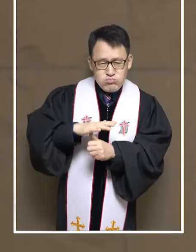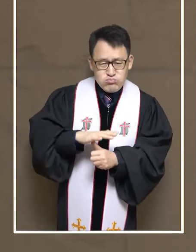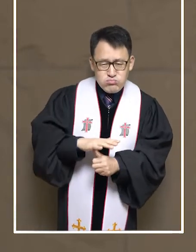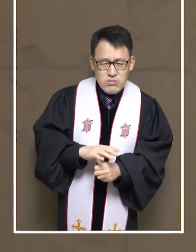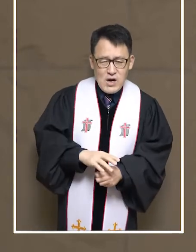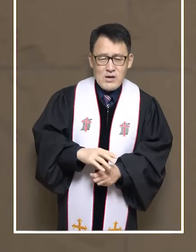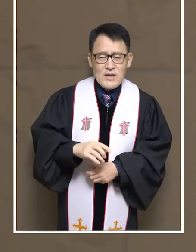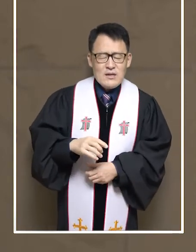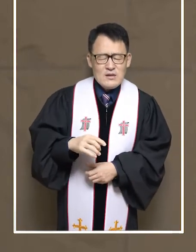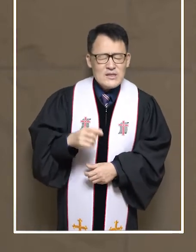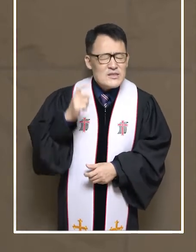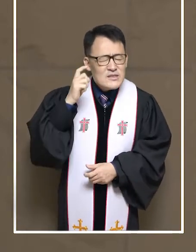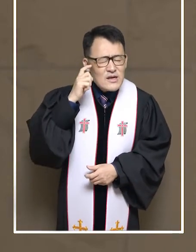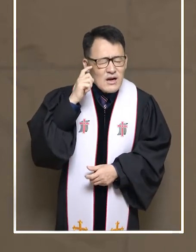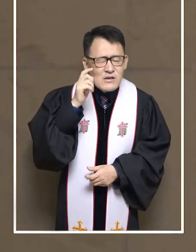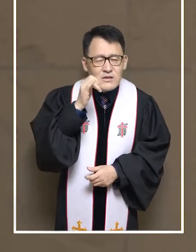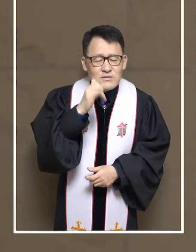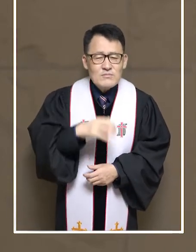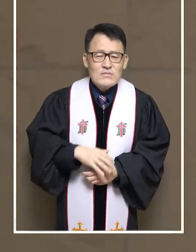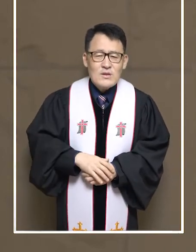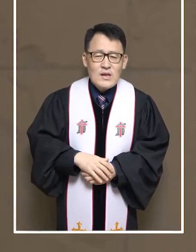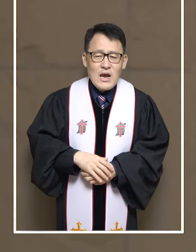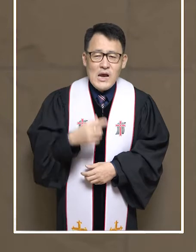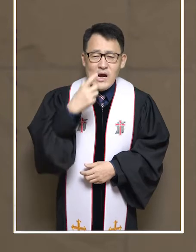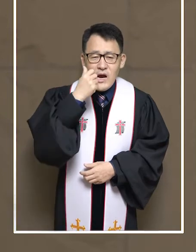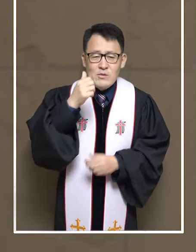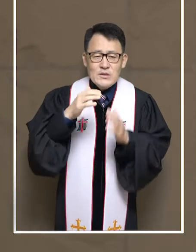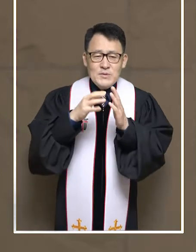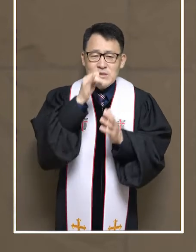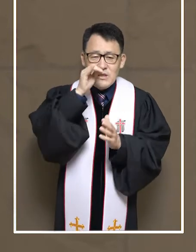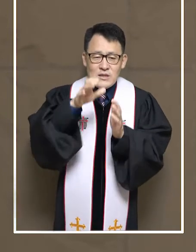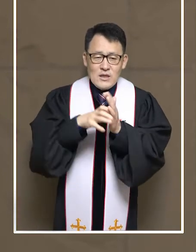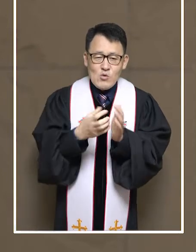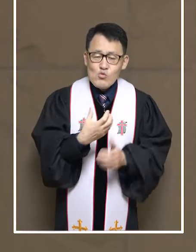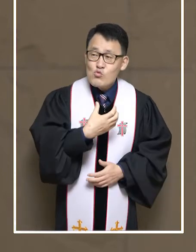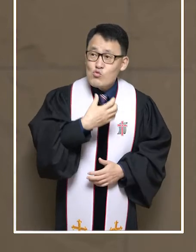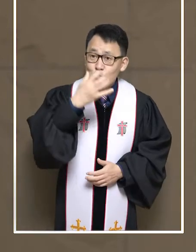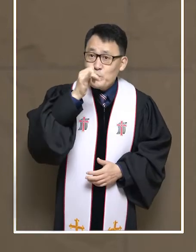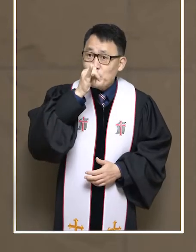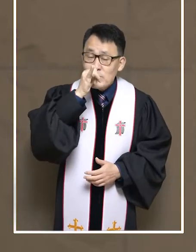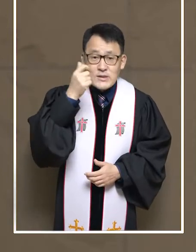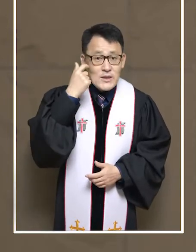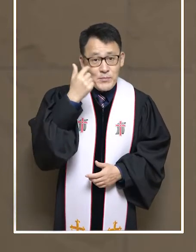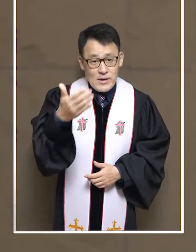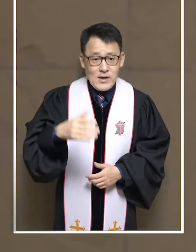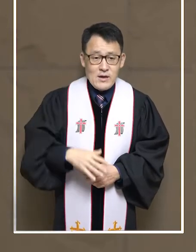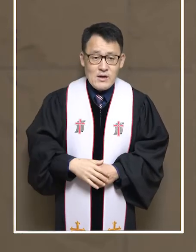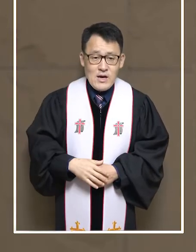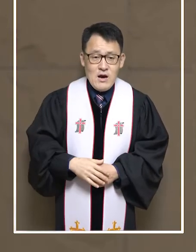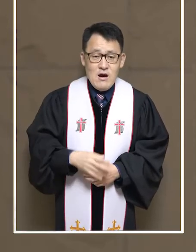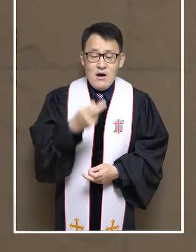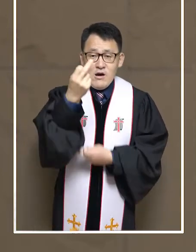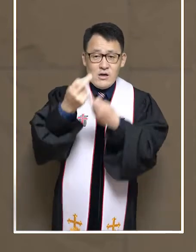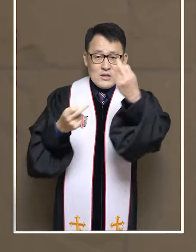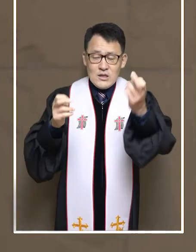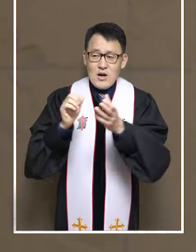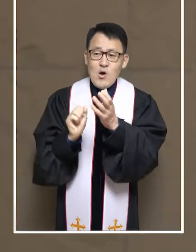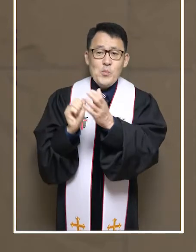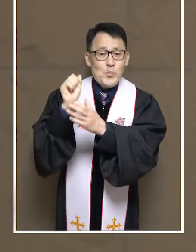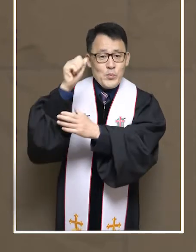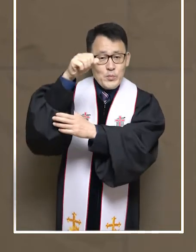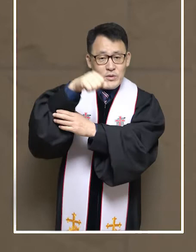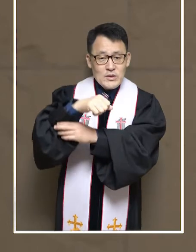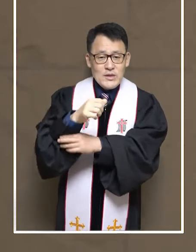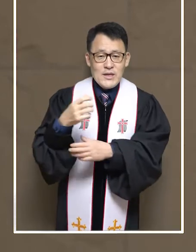의문이 있었는데, 그가 아버지 집에 있을 때 2번 꿈을 꾼 일이 있지 않습니까? 형님들의